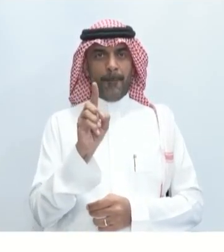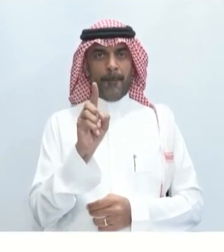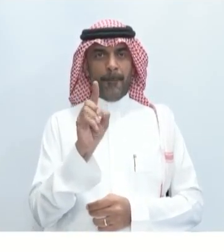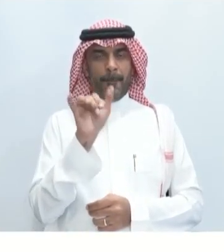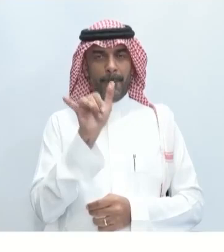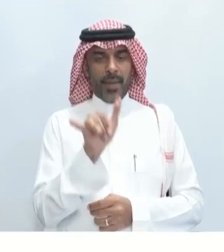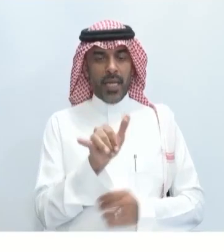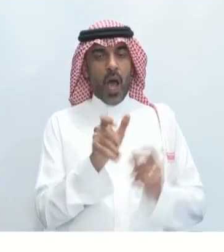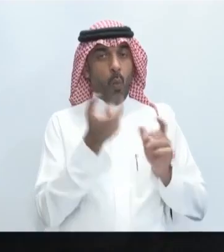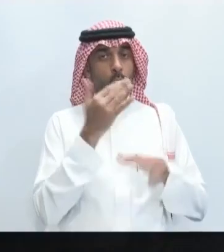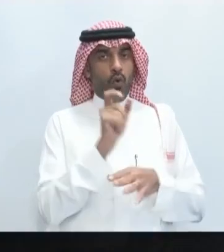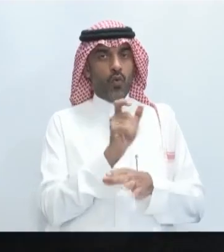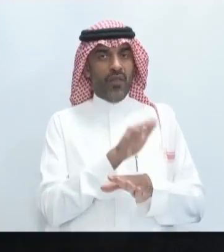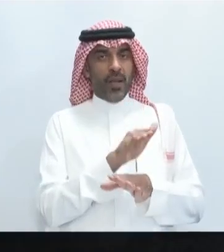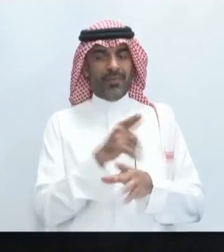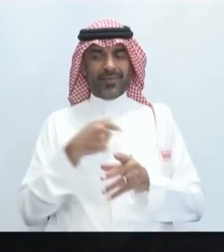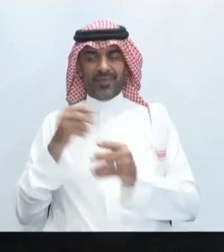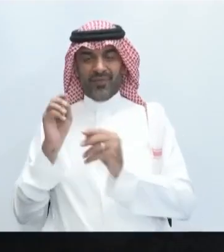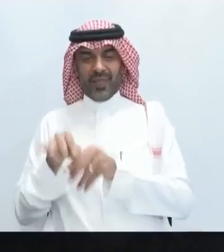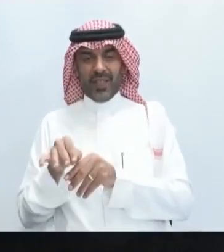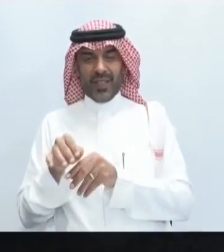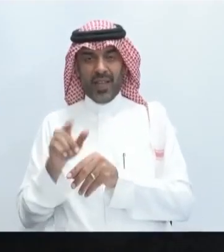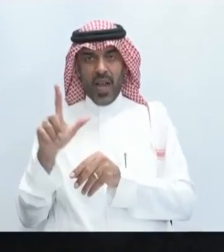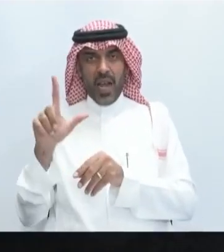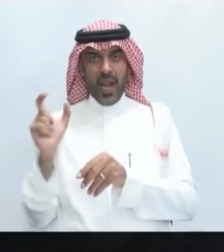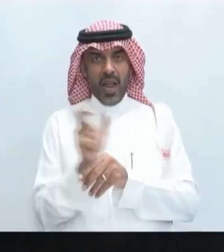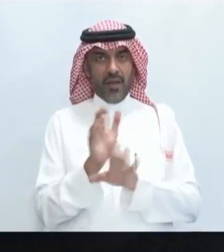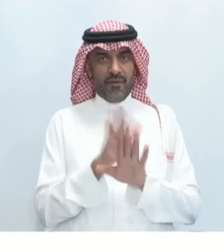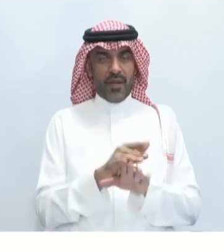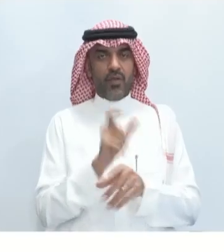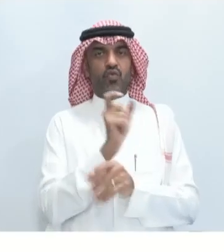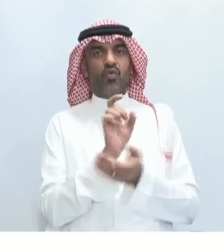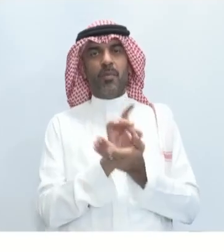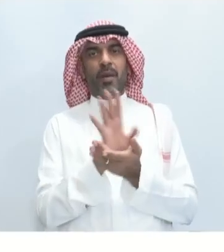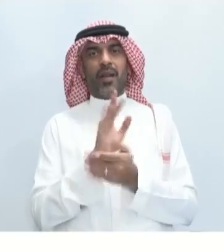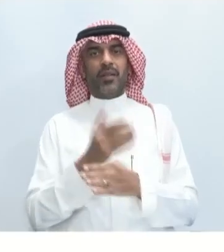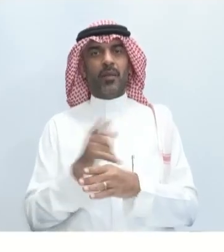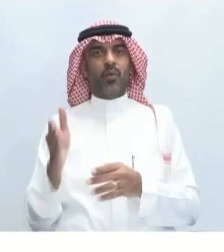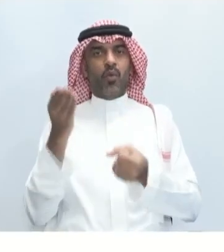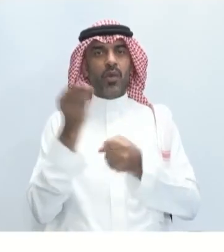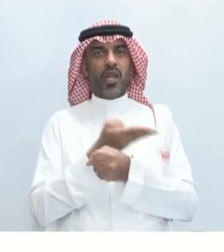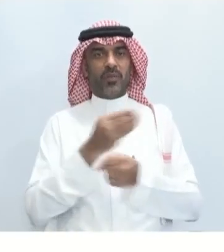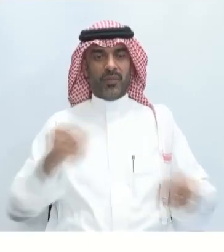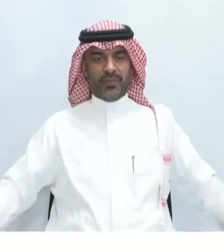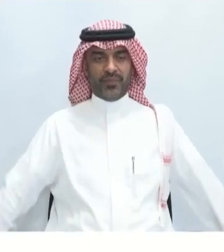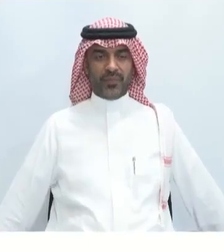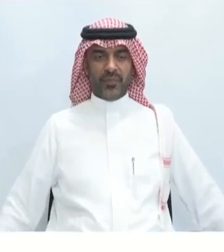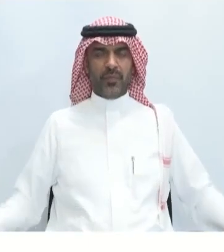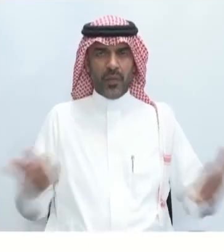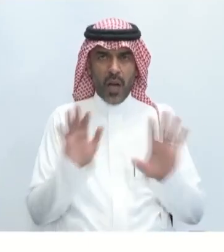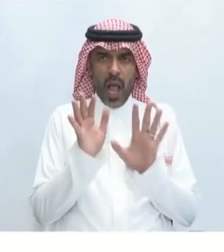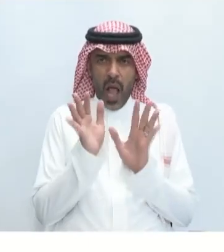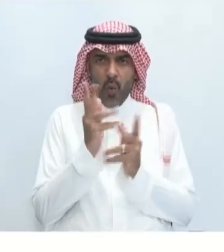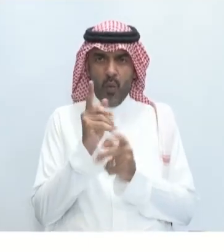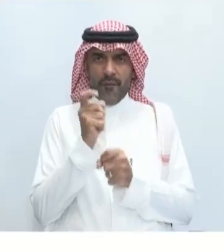تذهبي فعل مضارع هو تذهبين تذهب فعل مضارع من الافعال الخمسه تذهبان